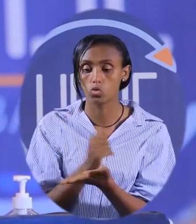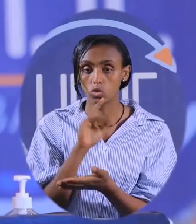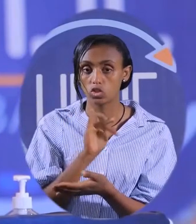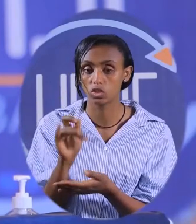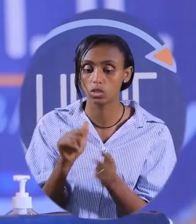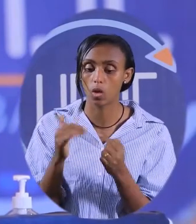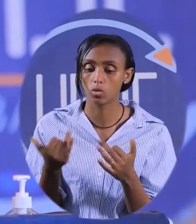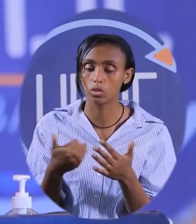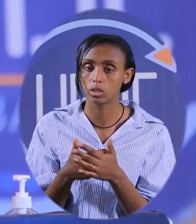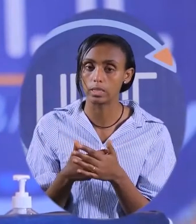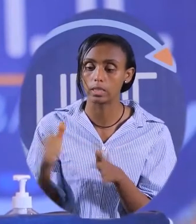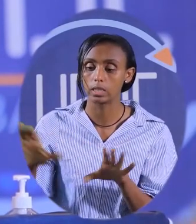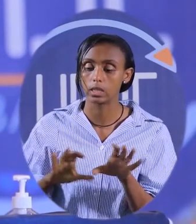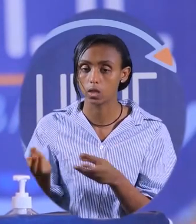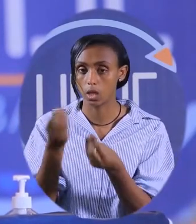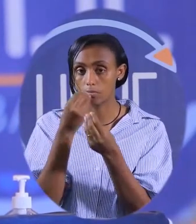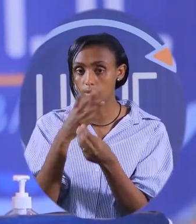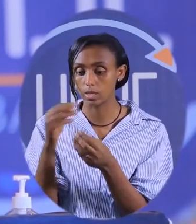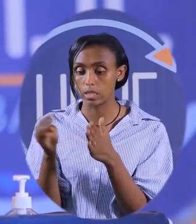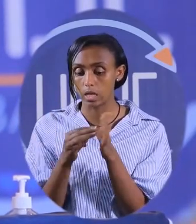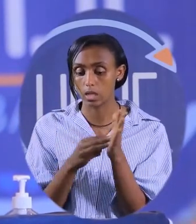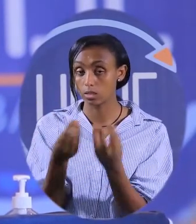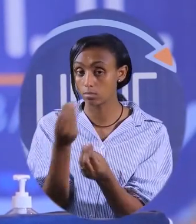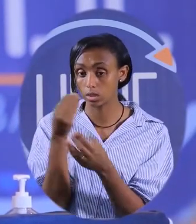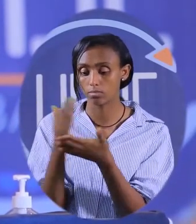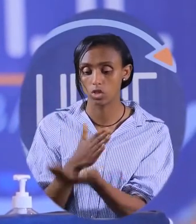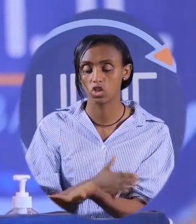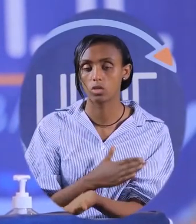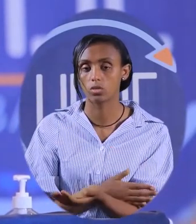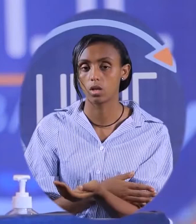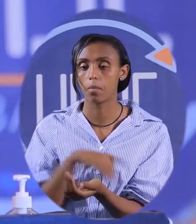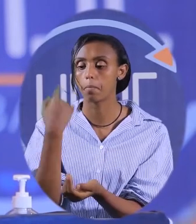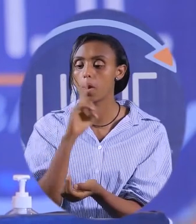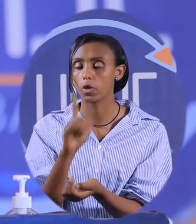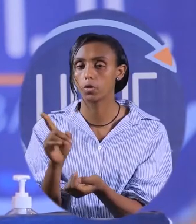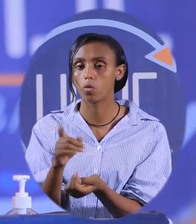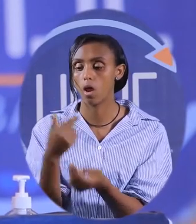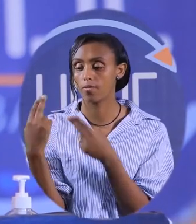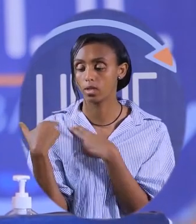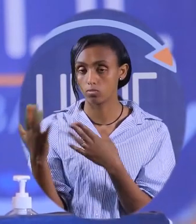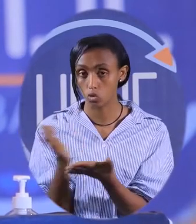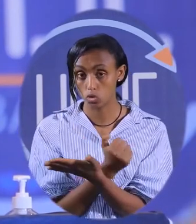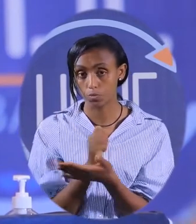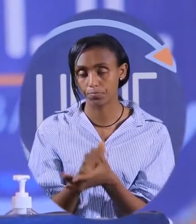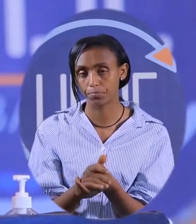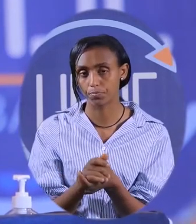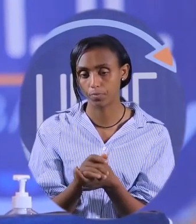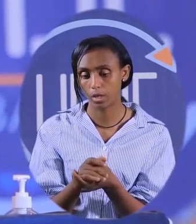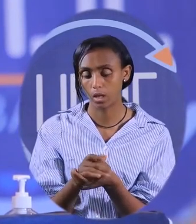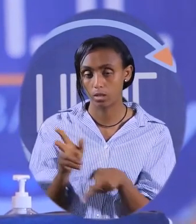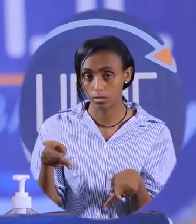እስከ ዛሬ የተደረገው የምግብና ሥርዓተ ምግብ መሻሻል ማን ነው ክሬዲቱ የሚወስደው?